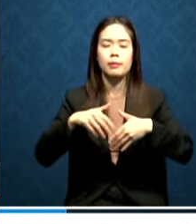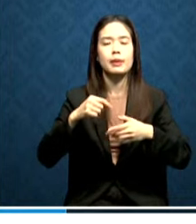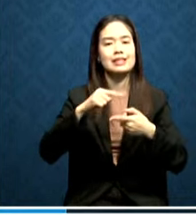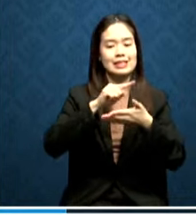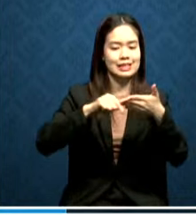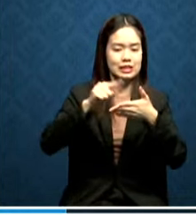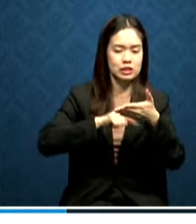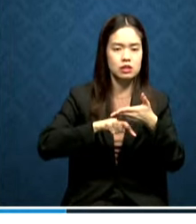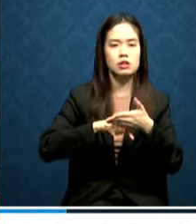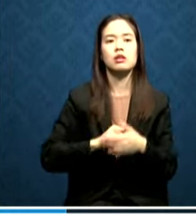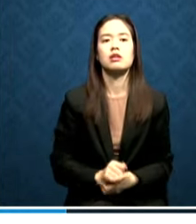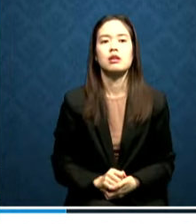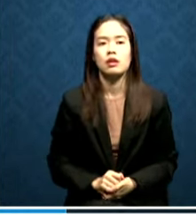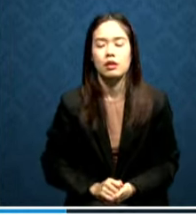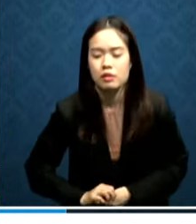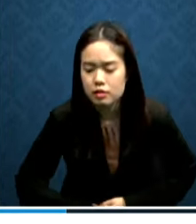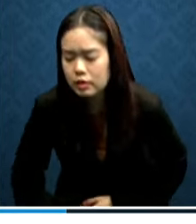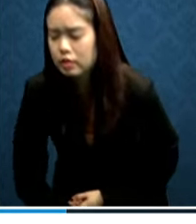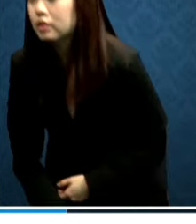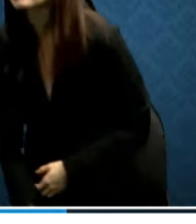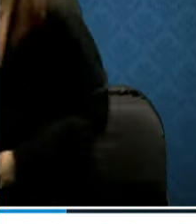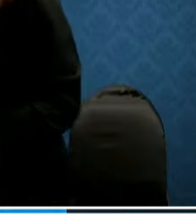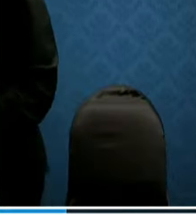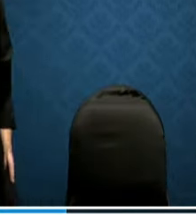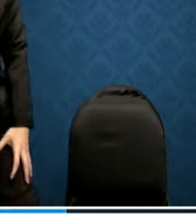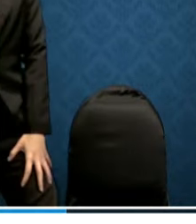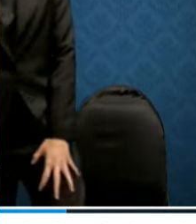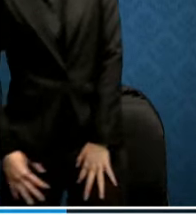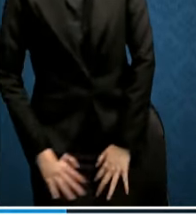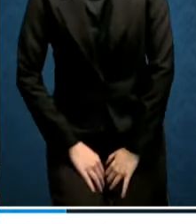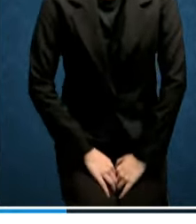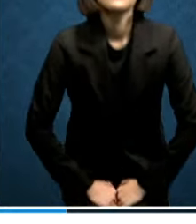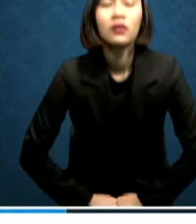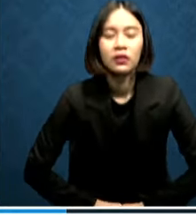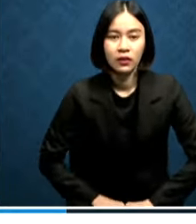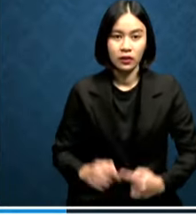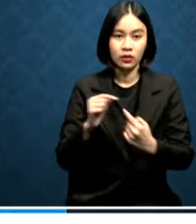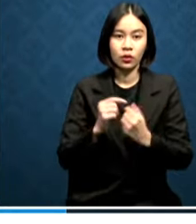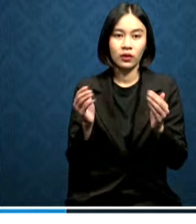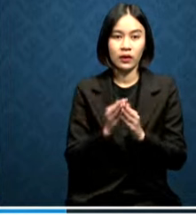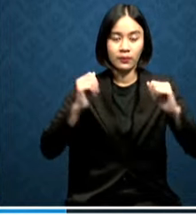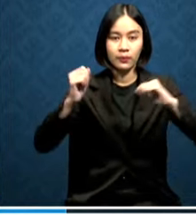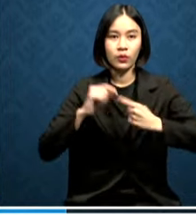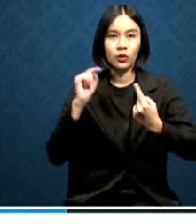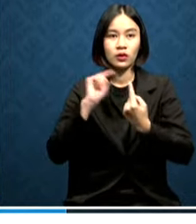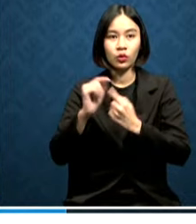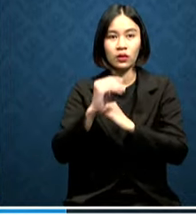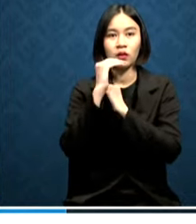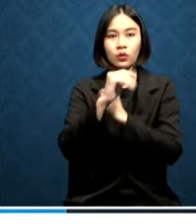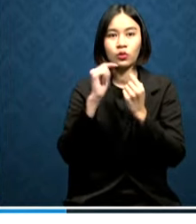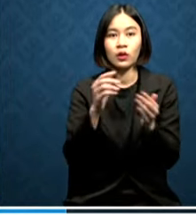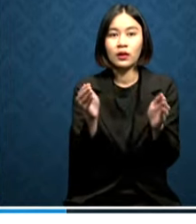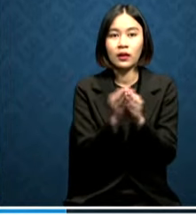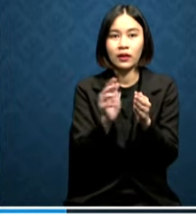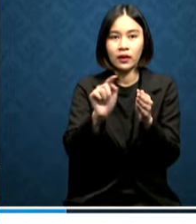ใช้เสียงเสียมากกว่านะครับเรื่องนี้เป็นเรื่องที่ผมคิดว่าป ประชามติเนี่ยควรจะเป็นแค่ล็อกของเสียง